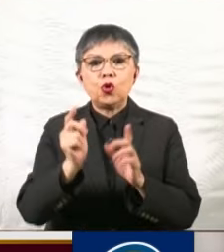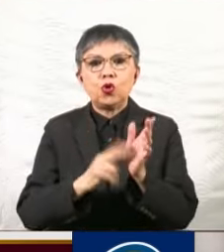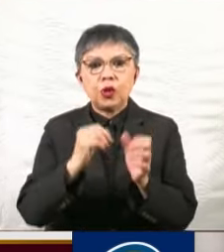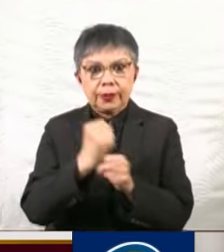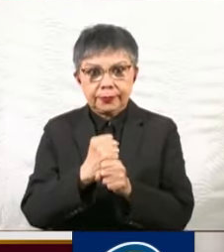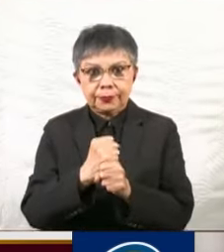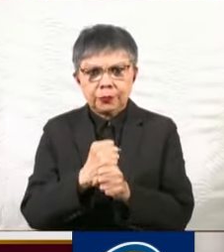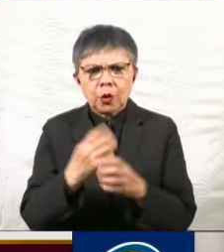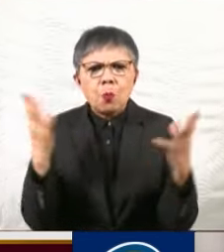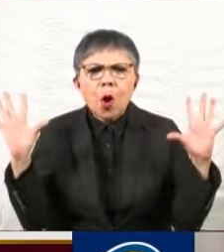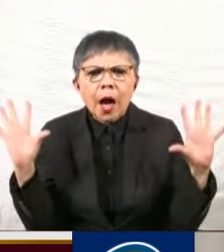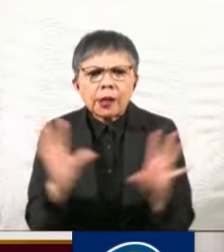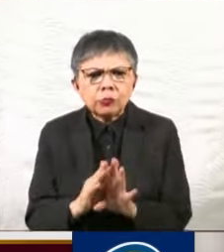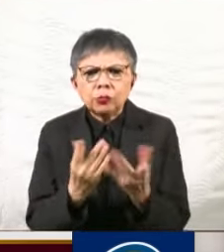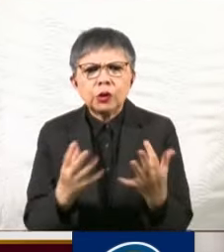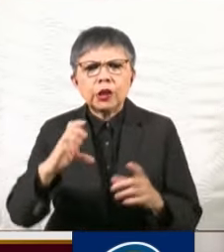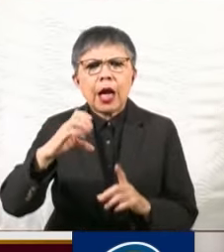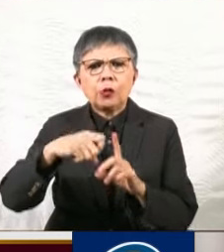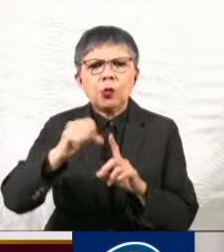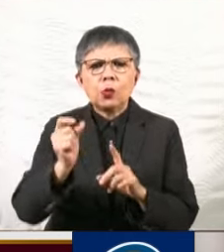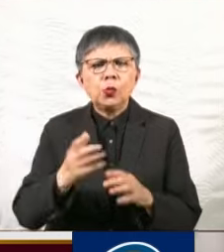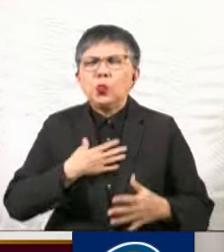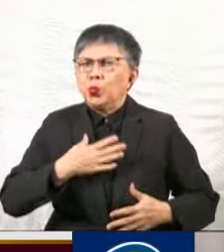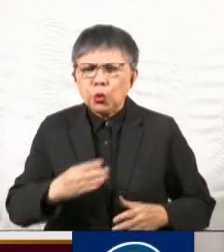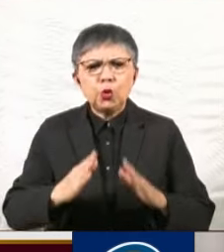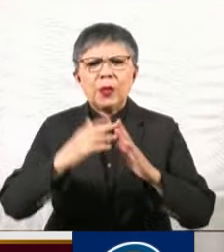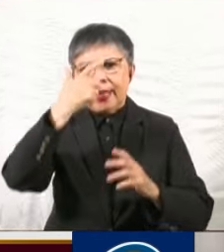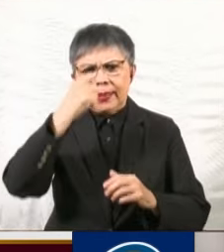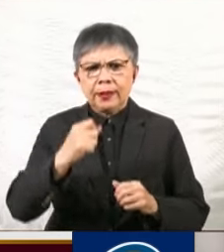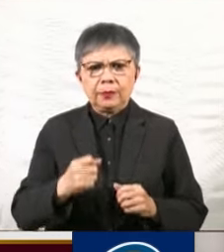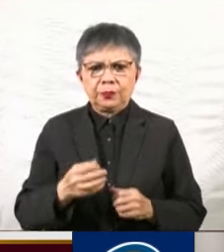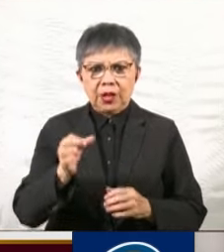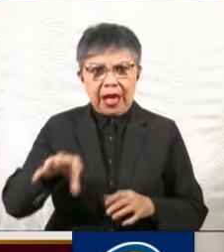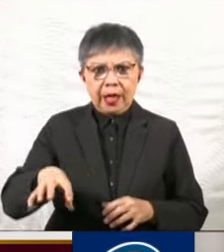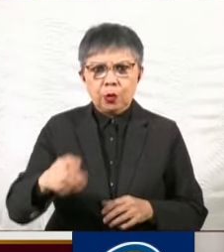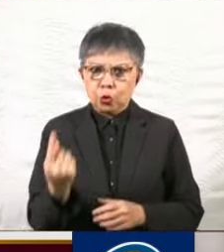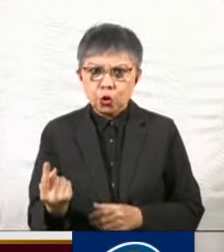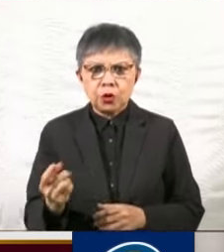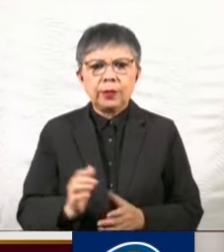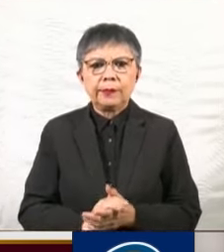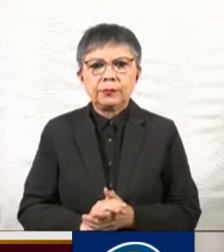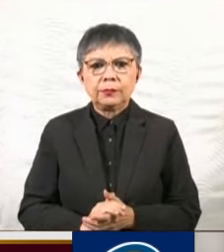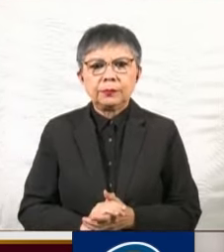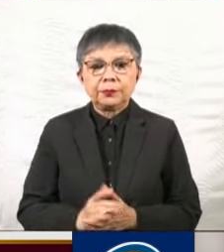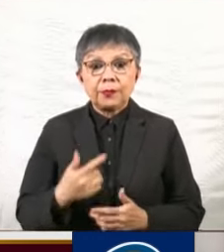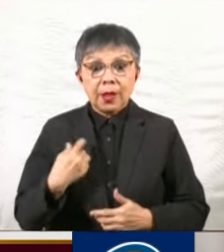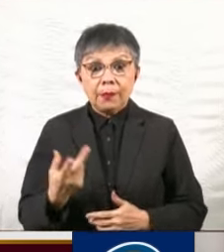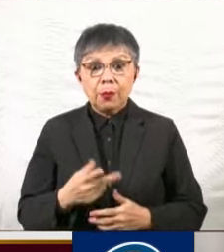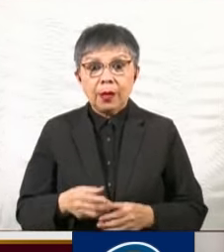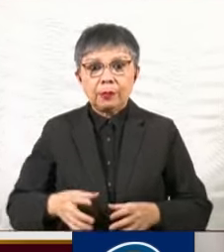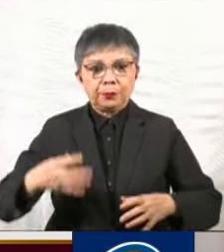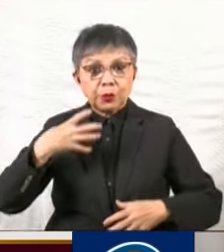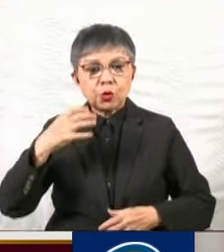dengan kepadatan penduduk yang ada Cakung sangat memerlukan rumah sakit daerah untuk itu kami juga akan mempunyai